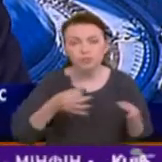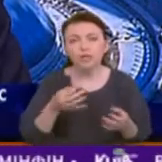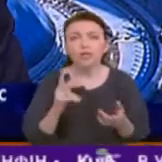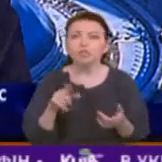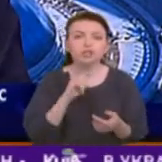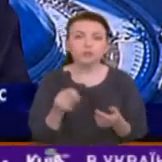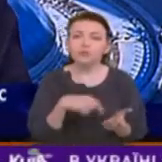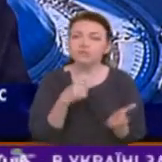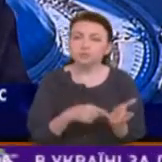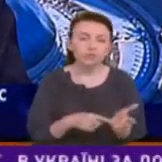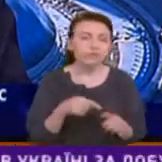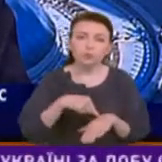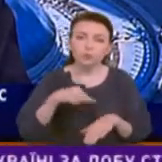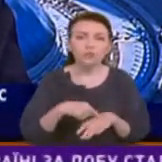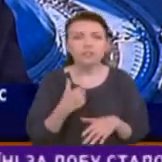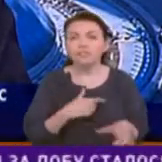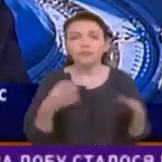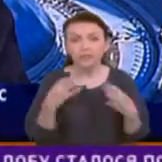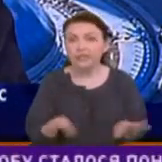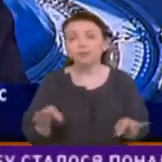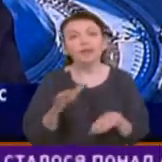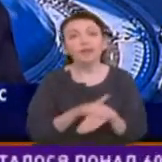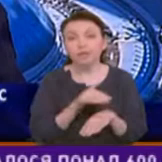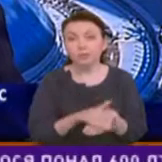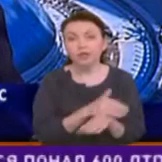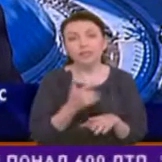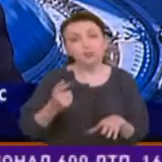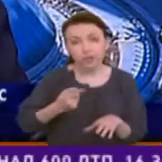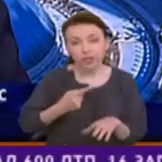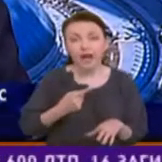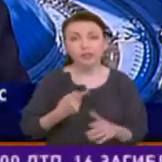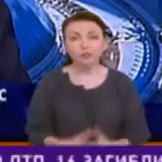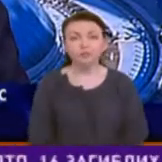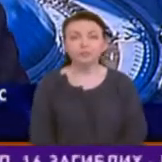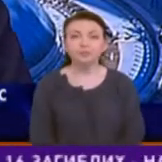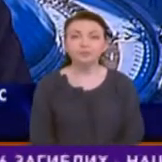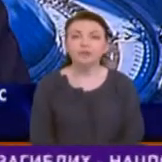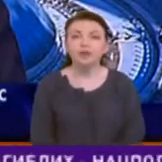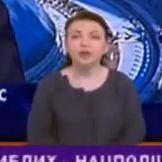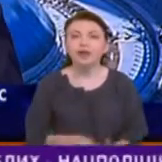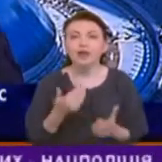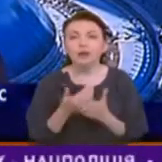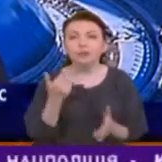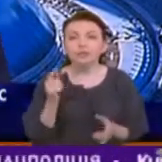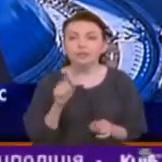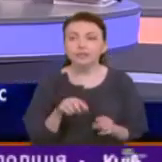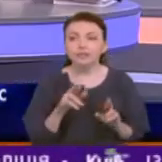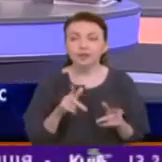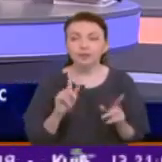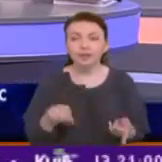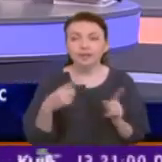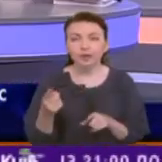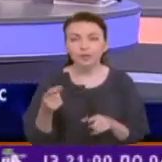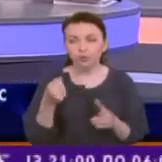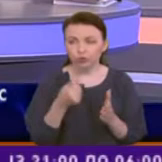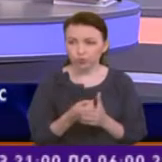поставити запитання, почувайте себе вільними, будь ласка, ми чекаємо. А перед тим, як перейдемо, власне,